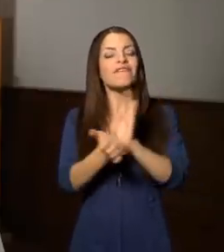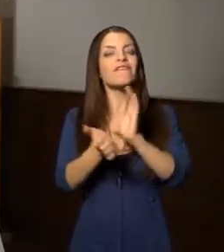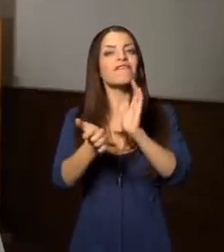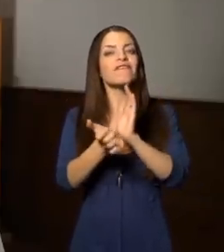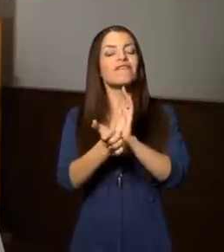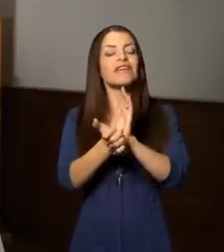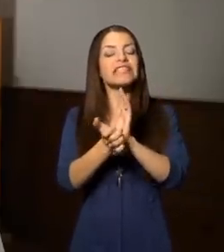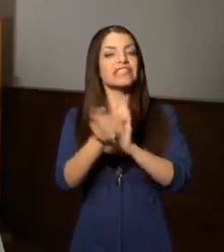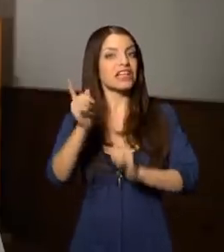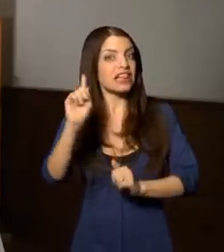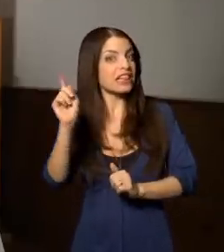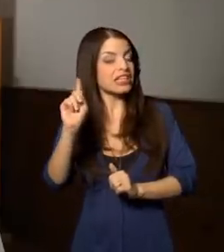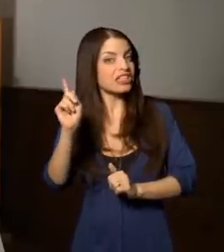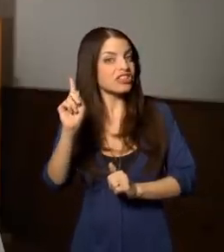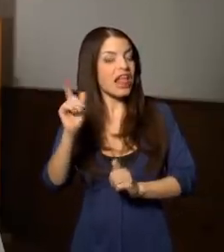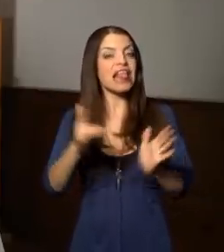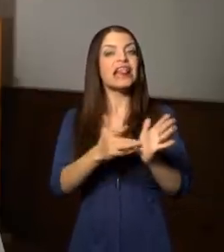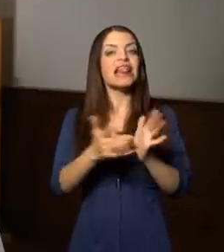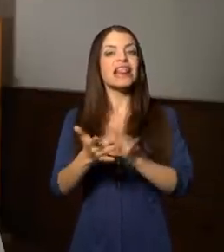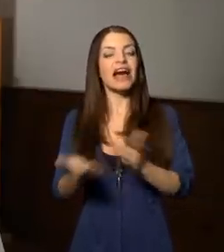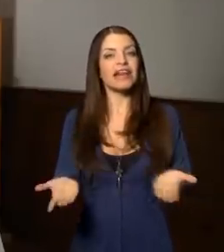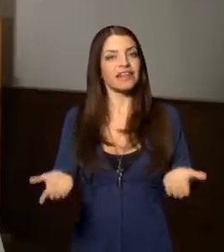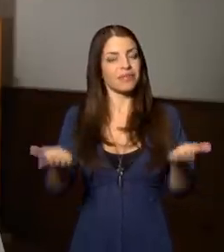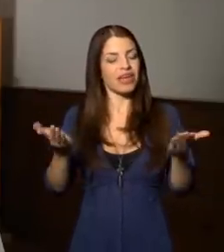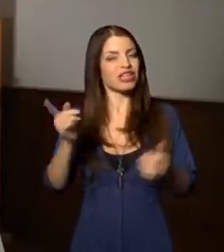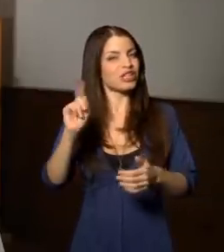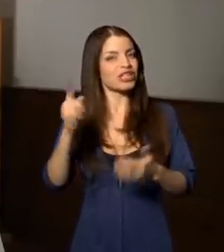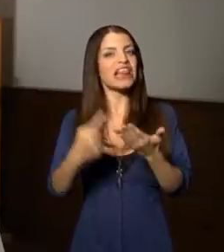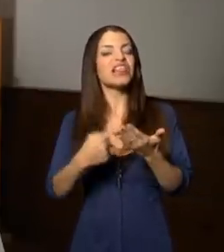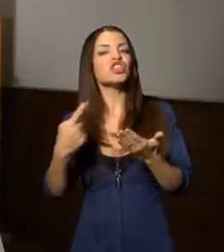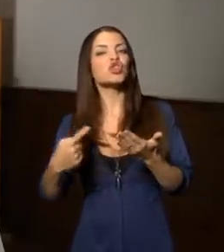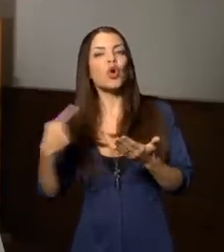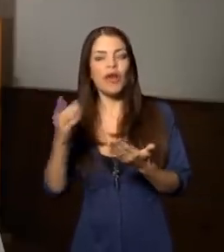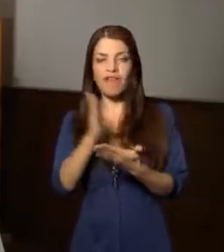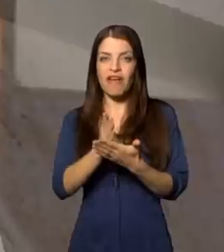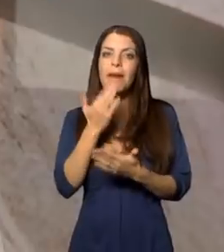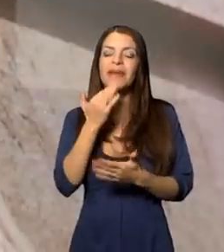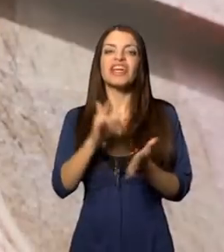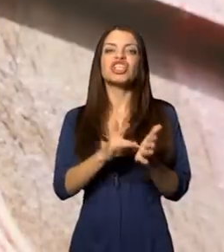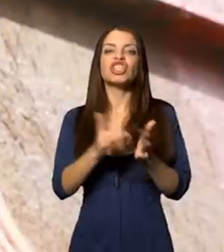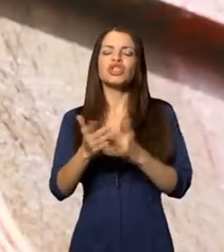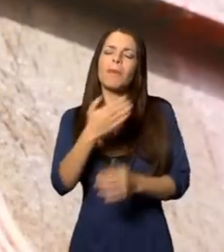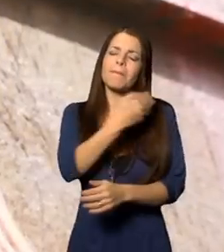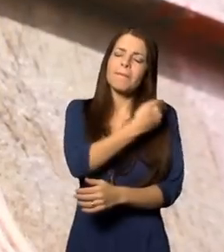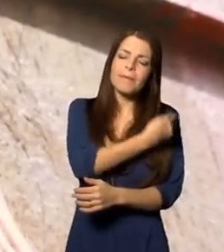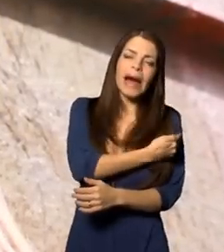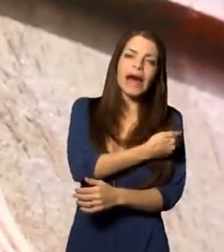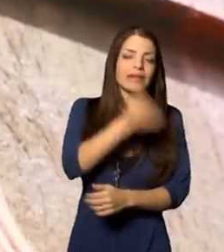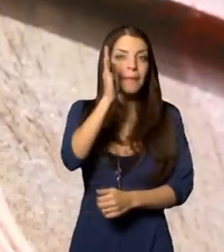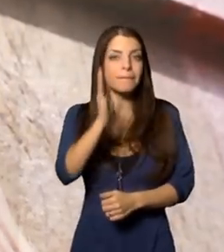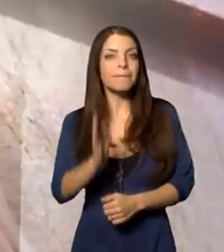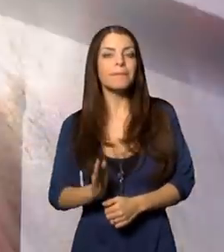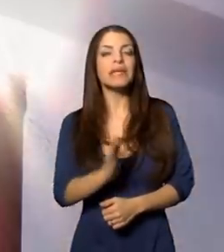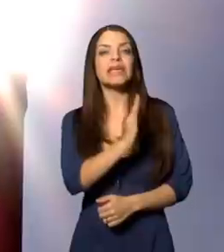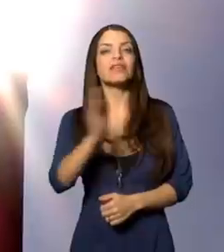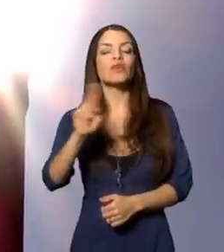mal-festa solenni tal-Għid tal-Mulej. Jiġifieri il-ġrajja vera ta' dbatija il-mewt u